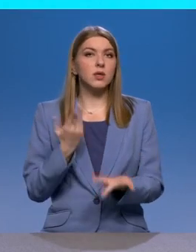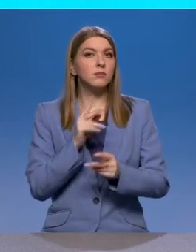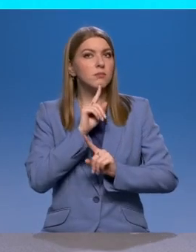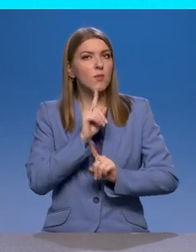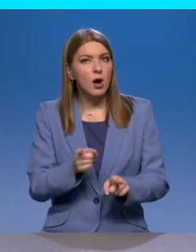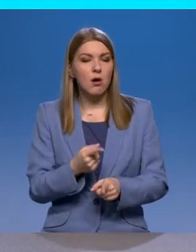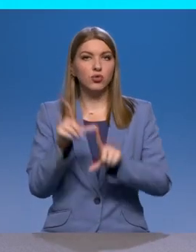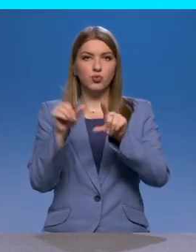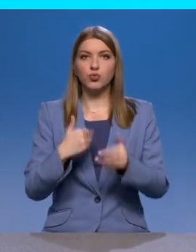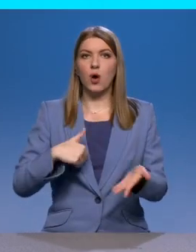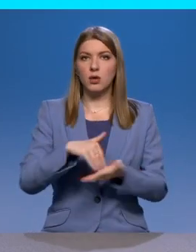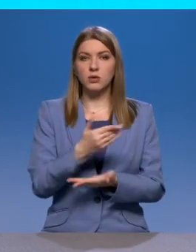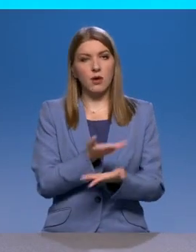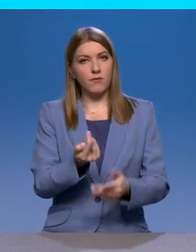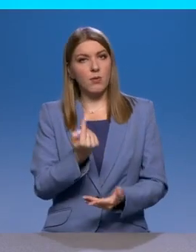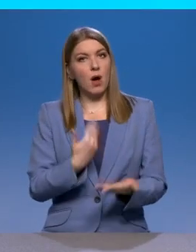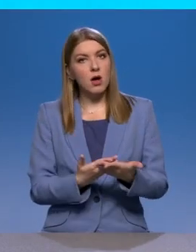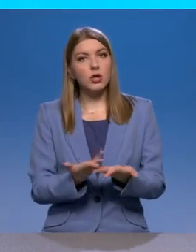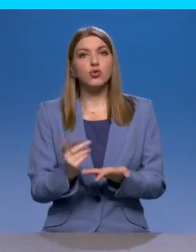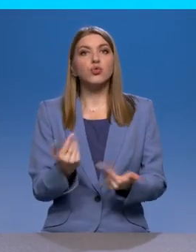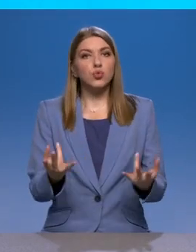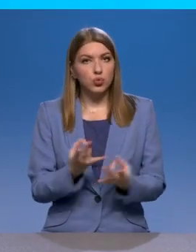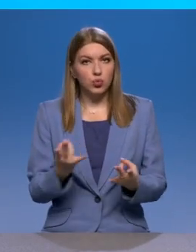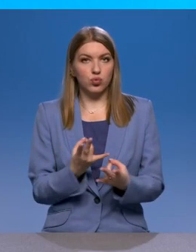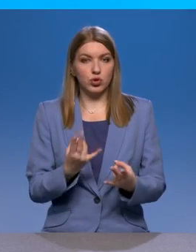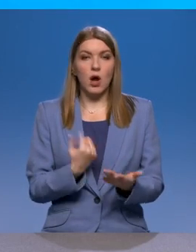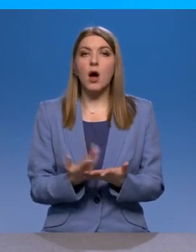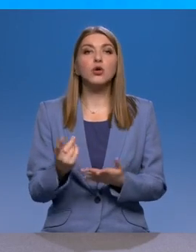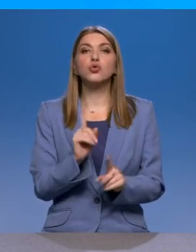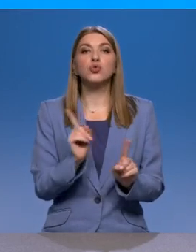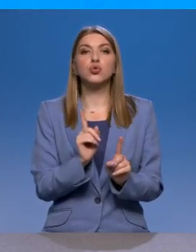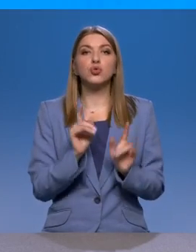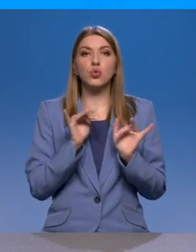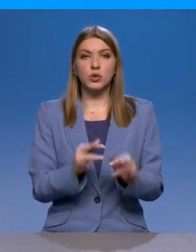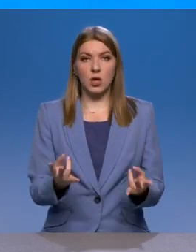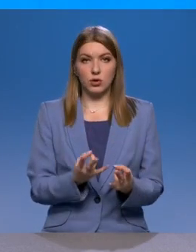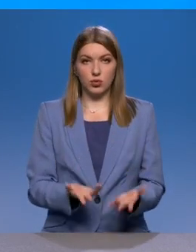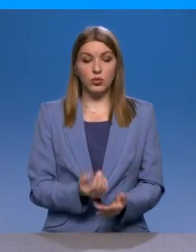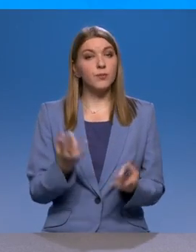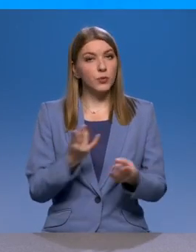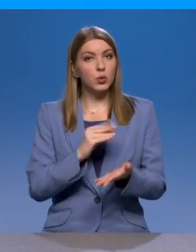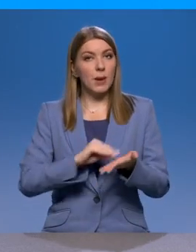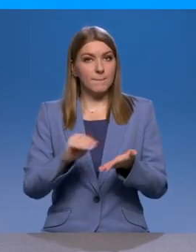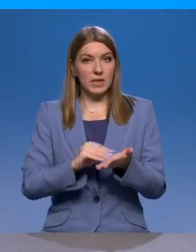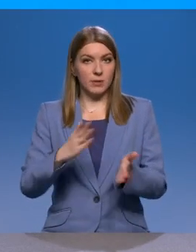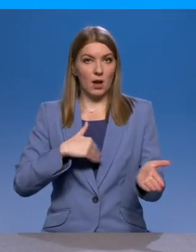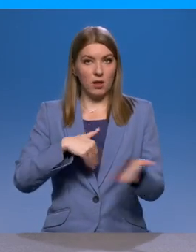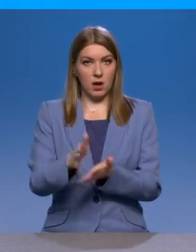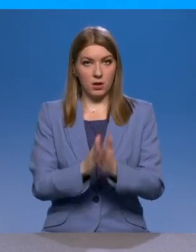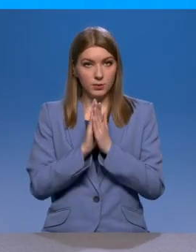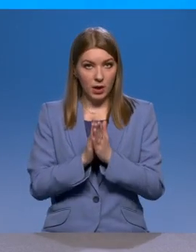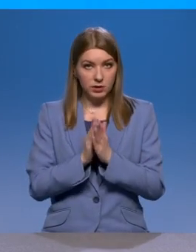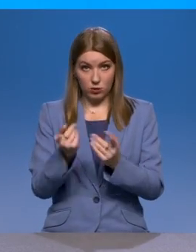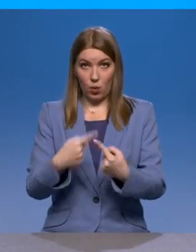которые, как вам кажется, вам положено, какой алгоритм? Да, ну, во-первых, надо получить письменный отказ из тех органов, которые дают